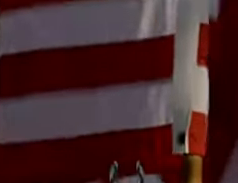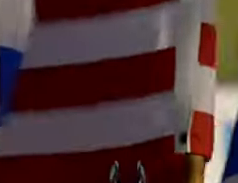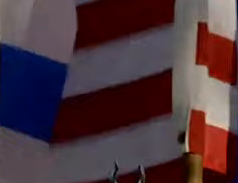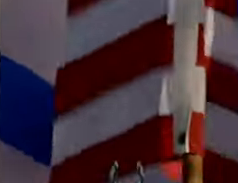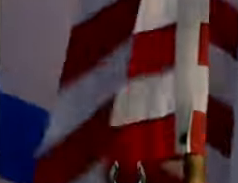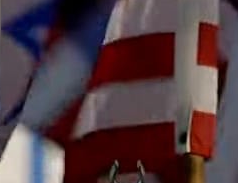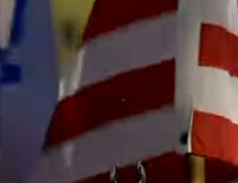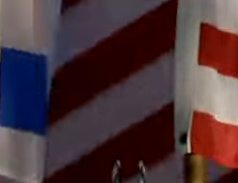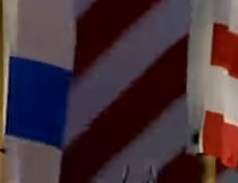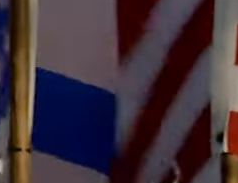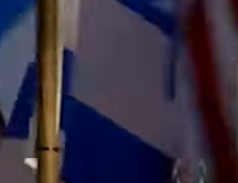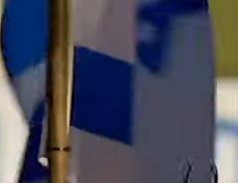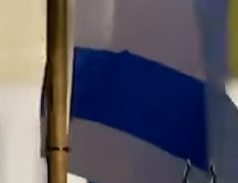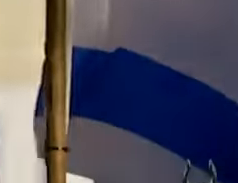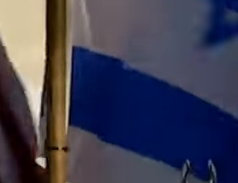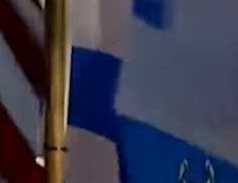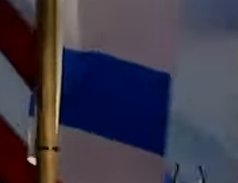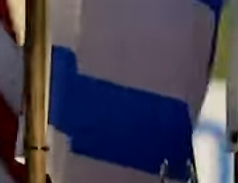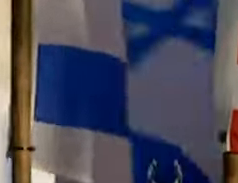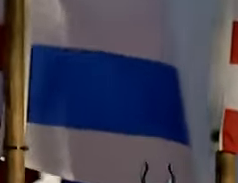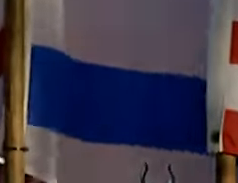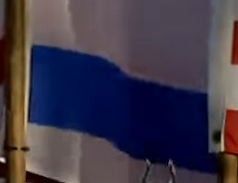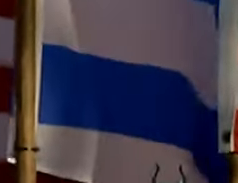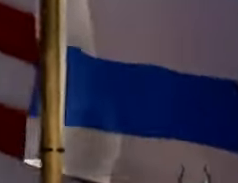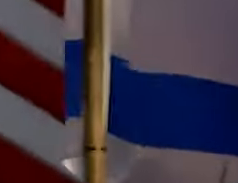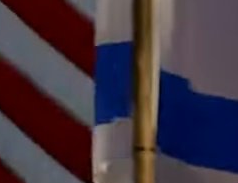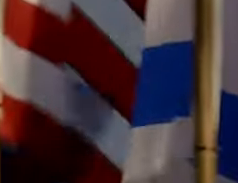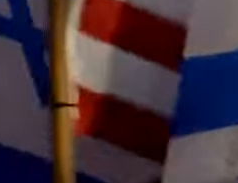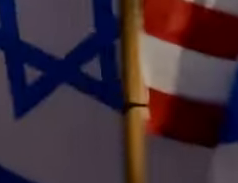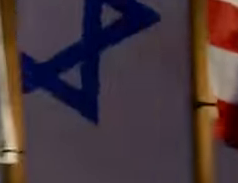צה"ל, שיהיה לזכות